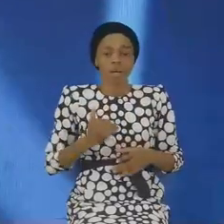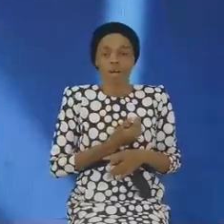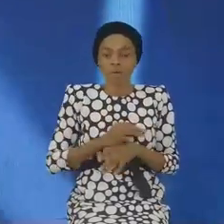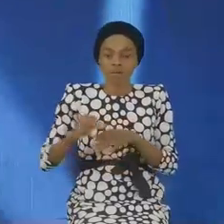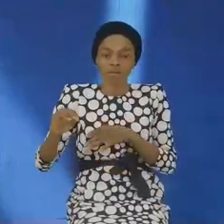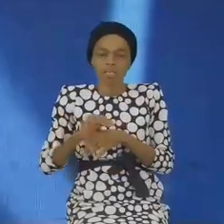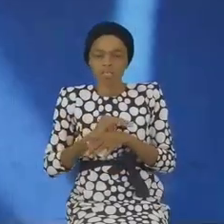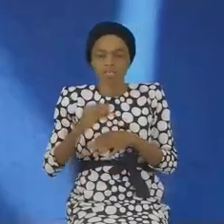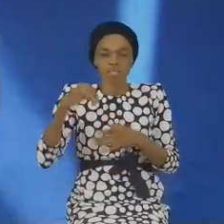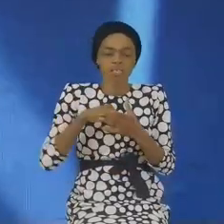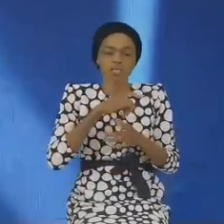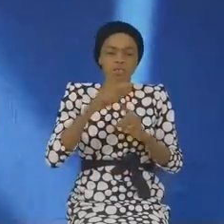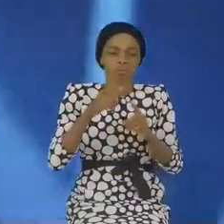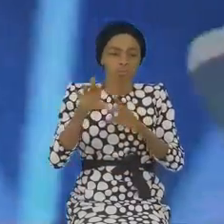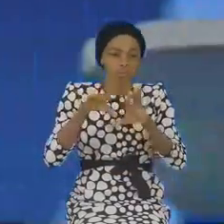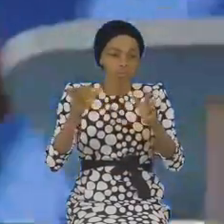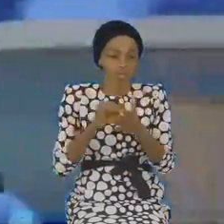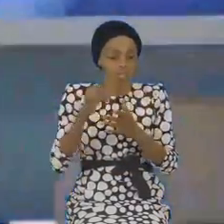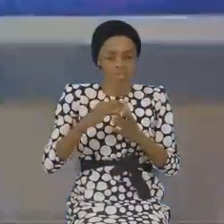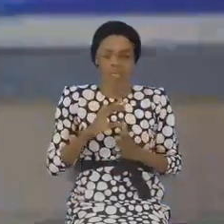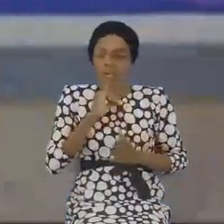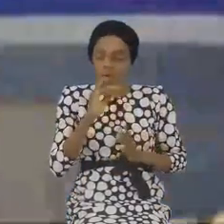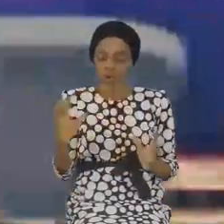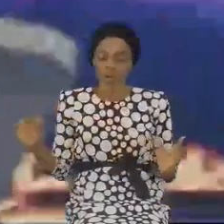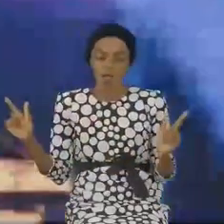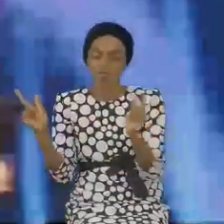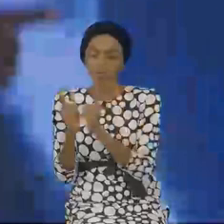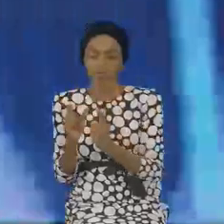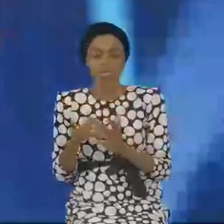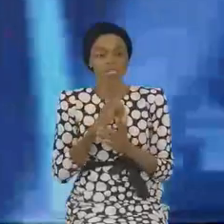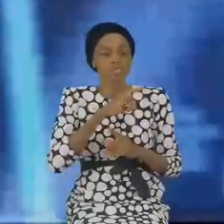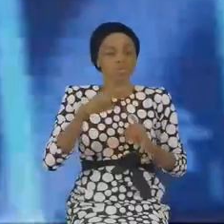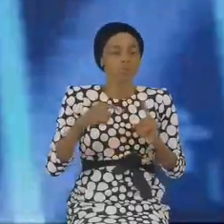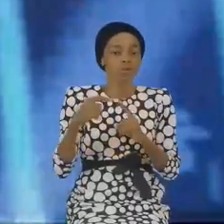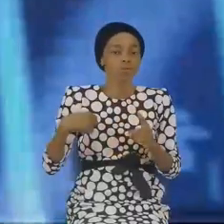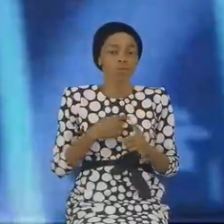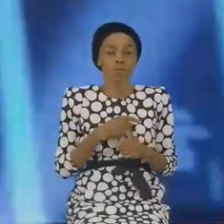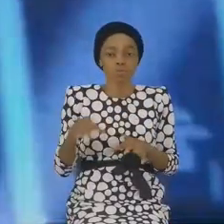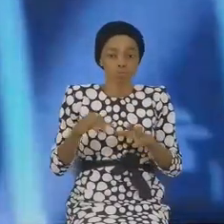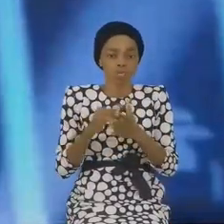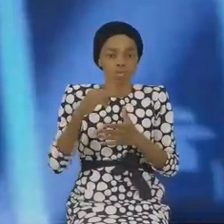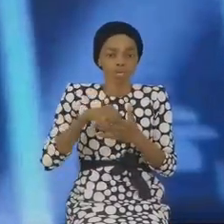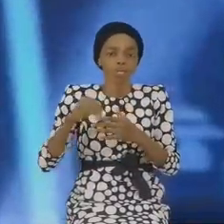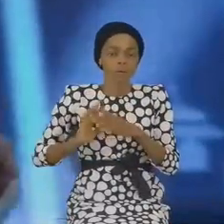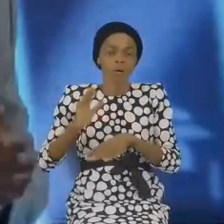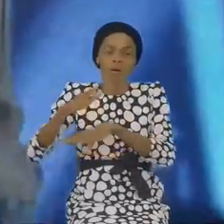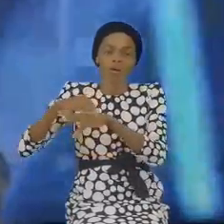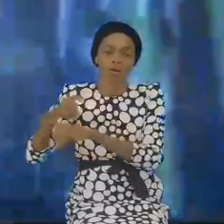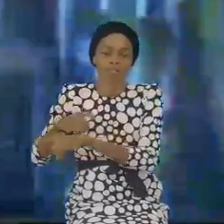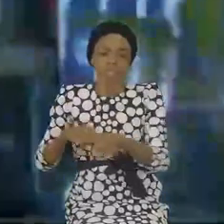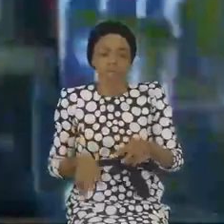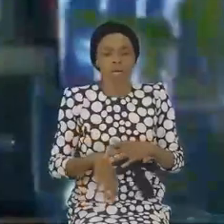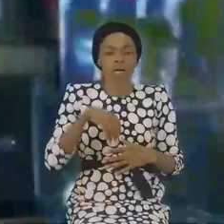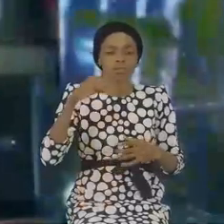le faisons dans notre approche, c'est lorsque nous le faisons dans notre, en les appelant à la repentance,